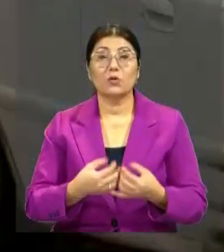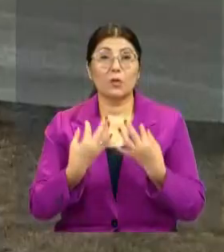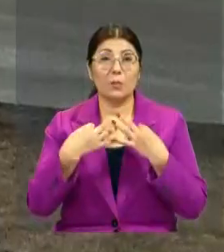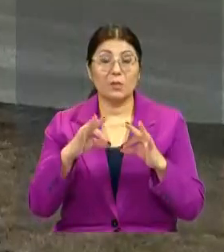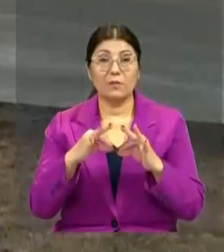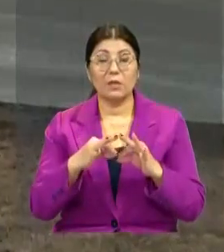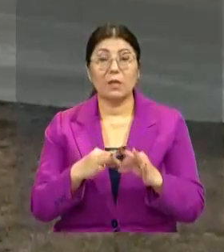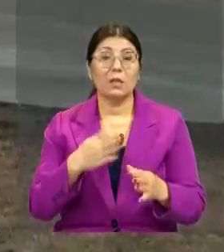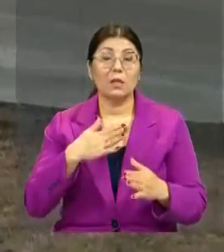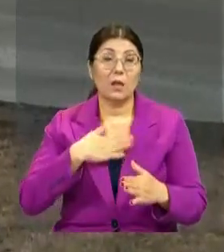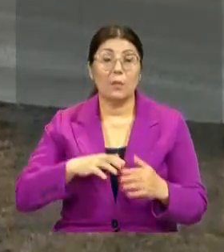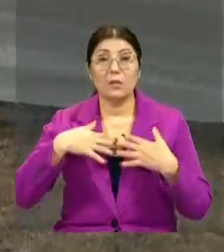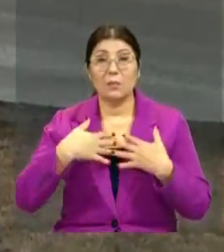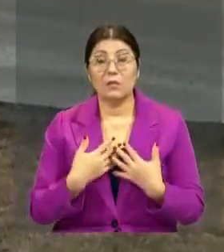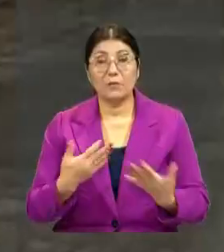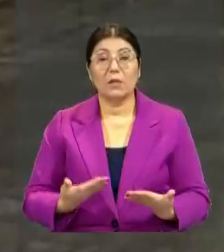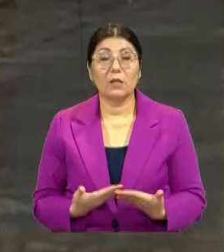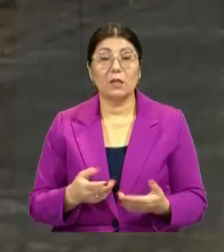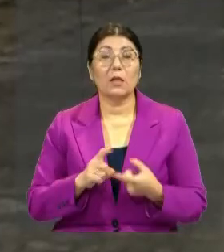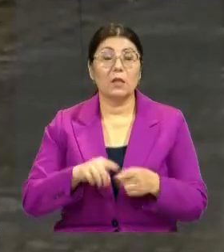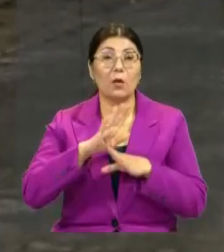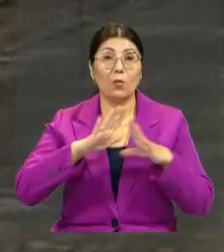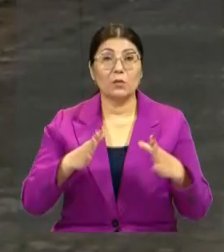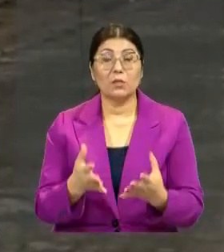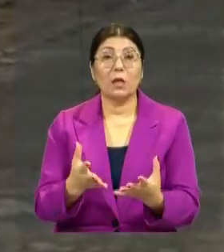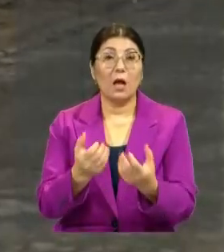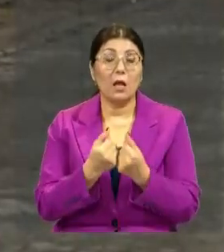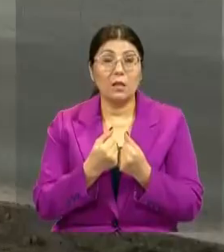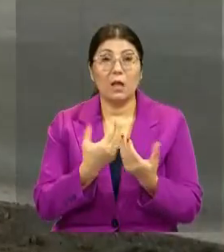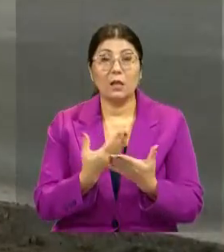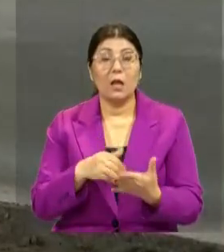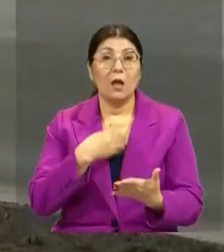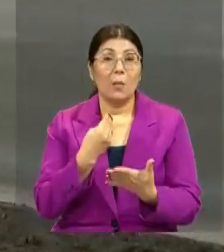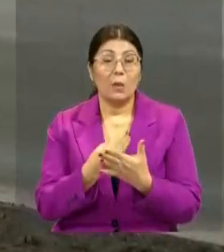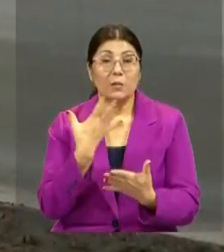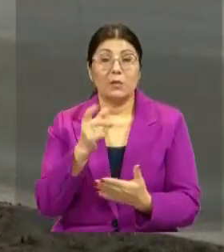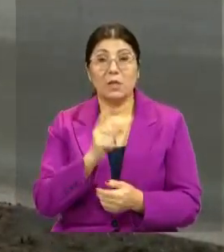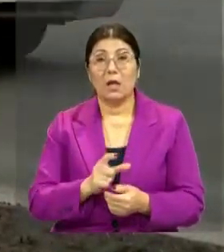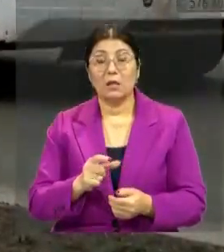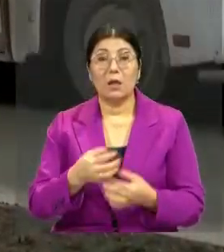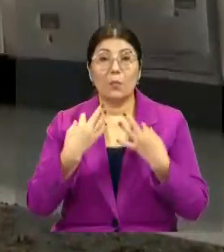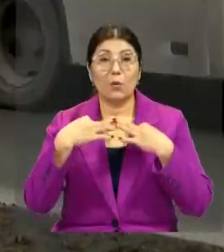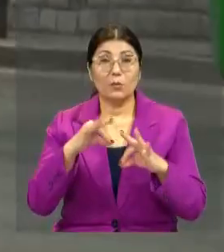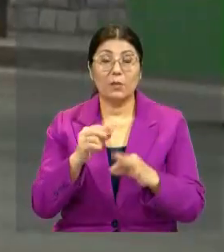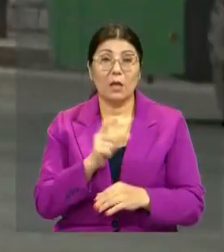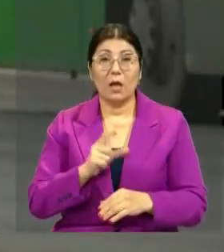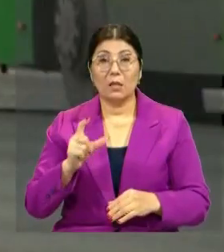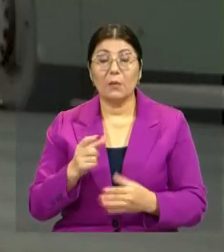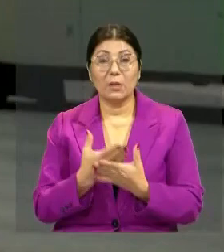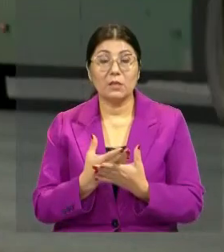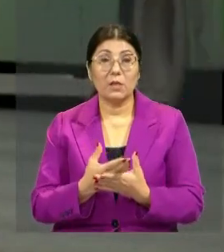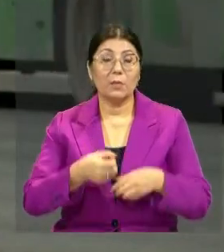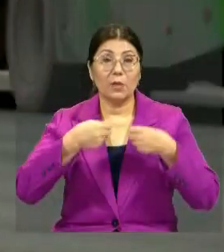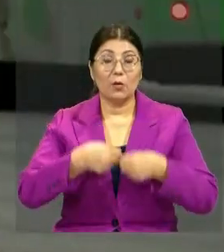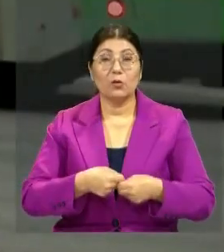қайғысыз өмір. Оның кепілі заңдылық. Тәуелсіздік төрімізден орын алған қоғамымыздағы ең басты құндылық адам бостандығы. Адамның және азаматтың